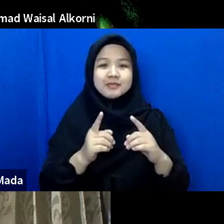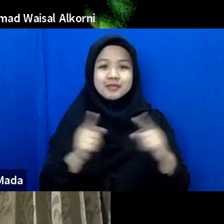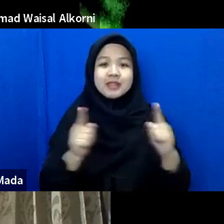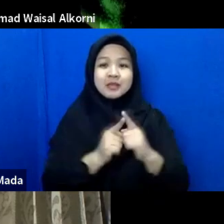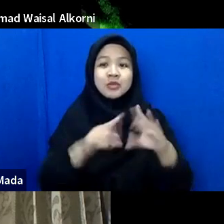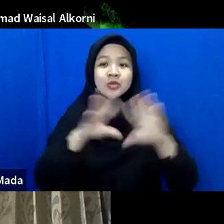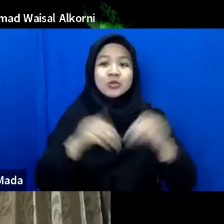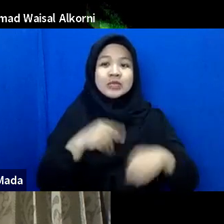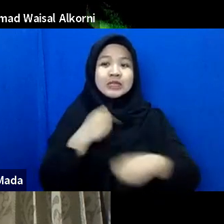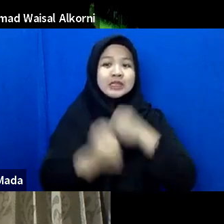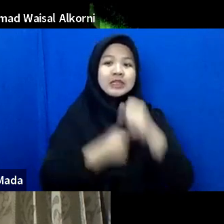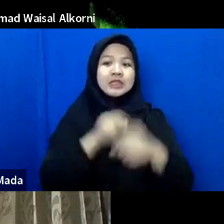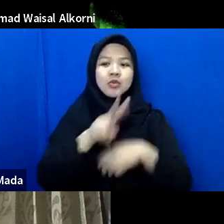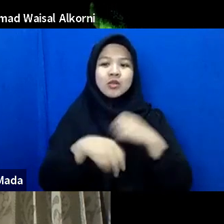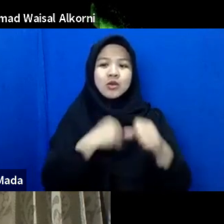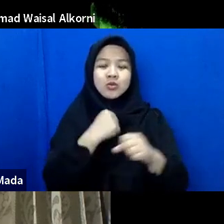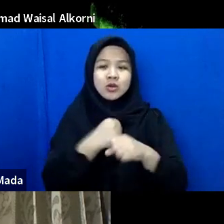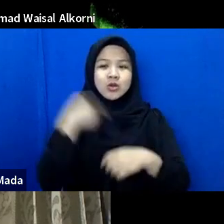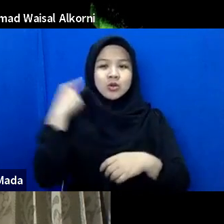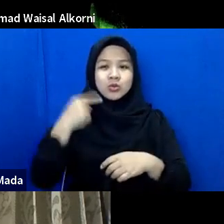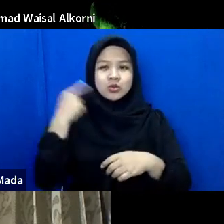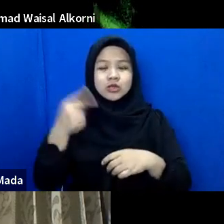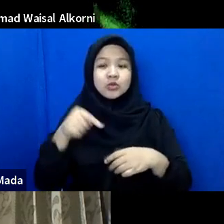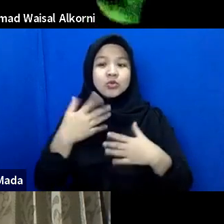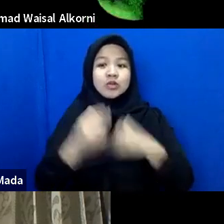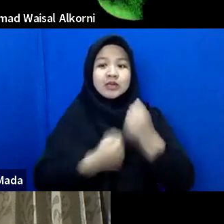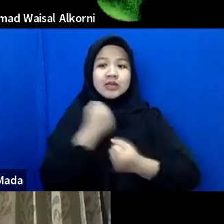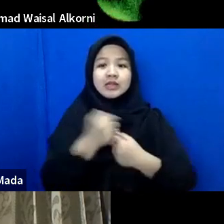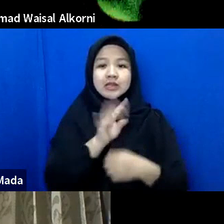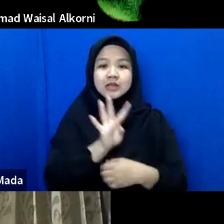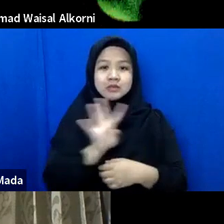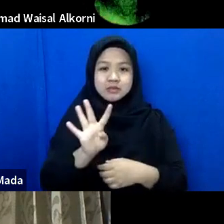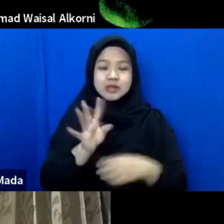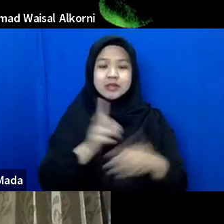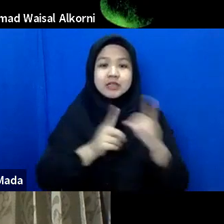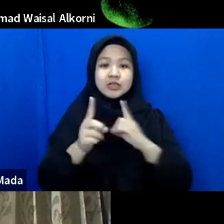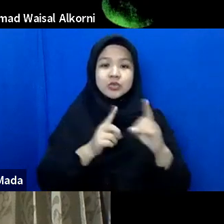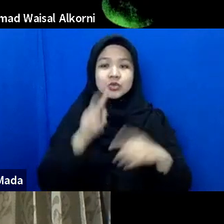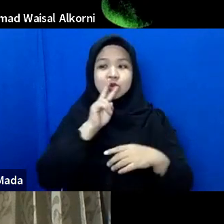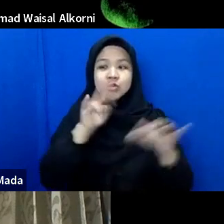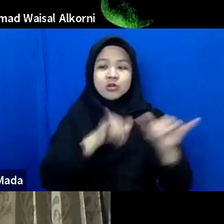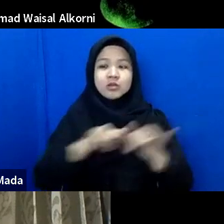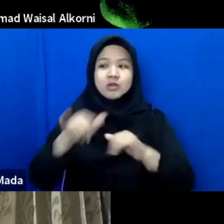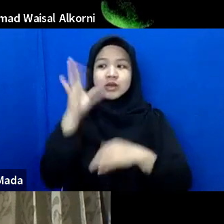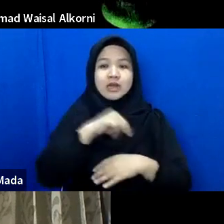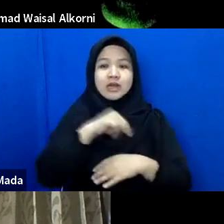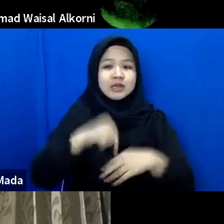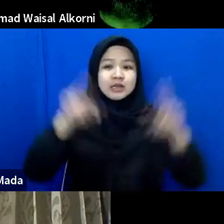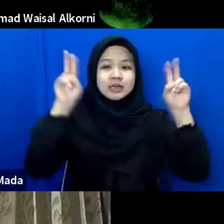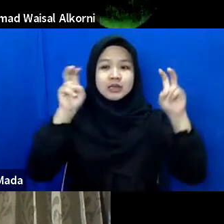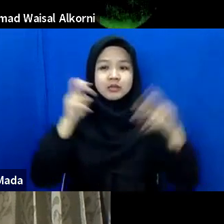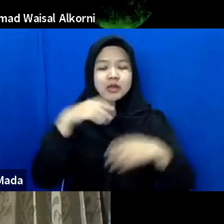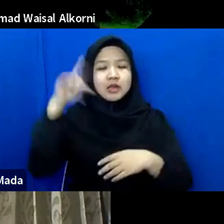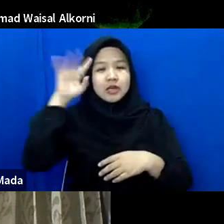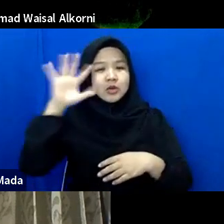dua tahunan rutin yang sudah menjadi kegiatan keempat dan diskusi nomor pada malam hari ini membawakan tema